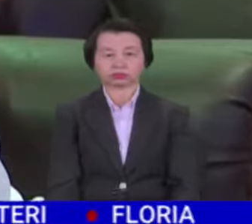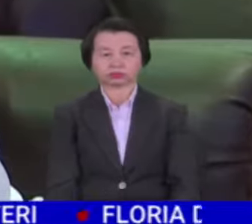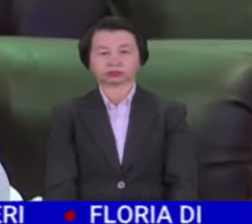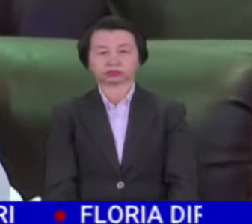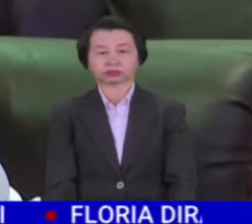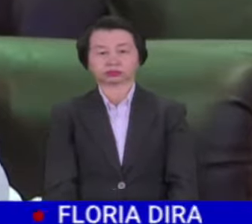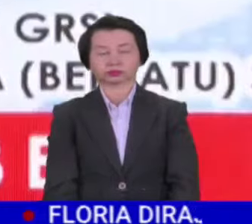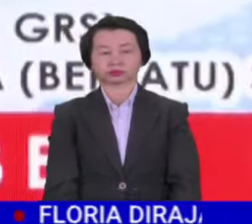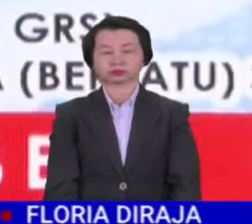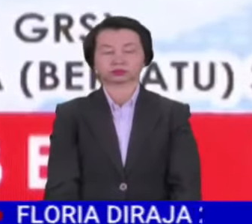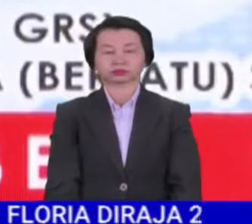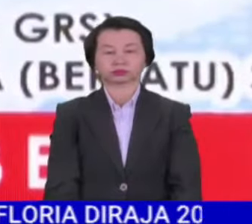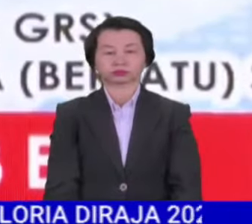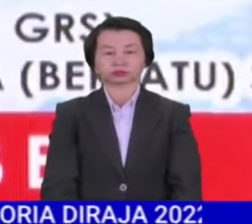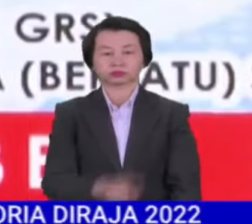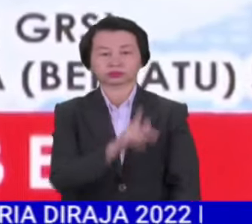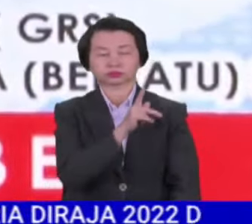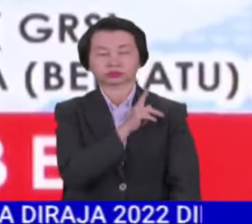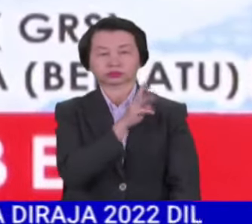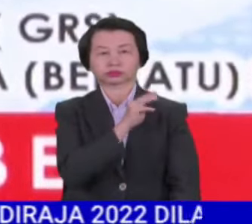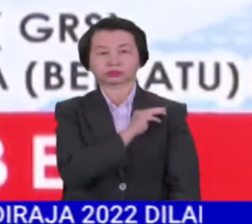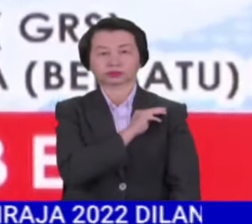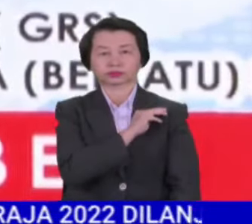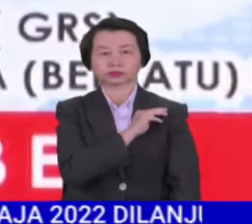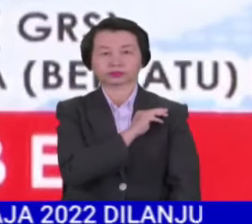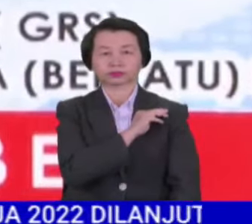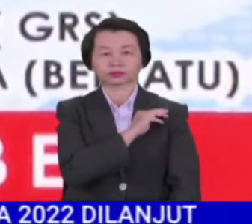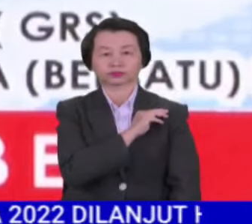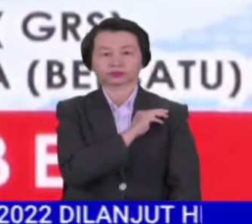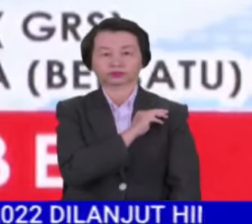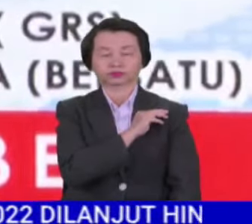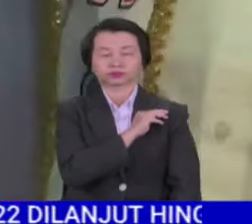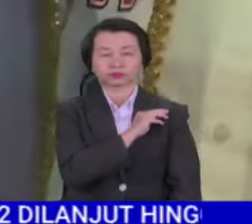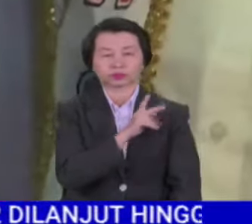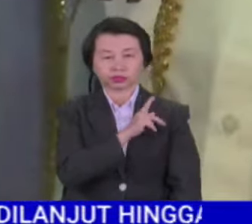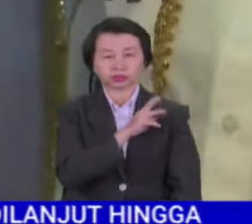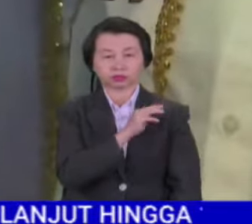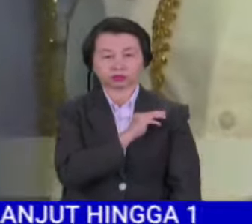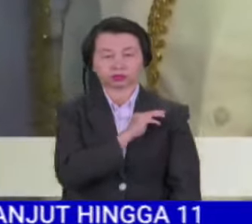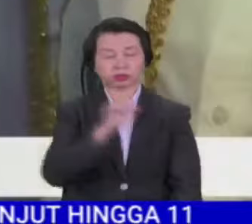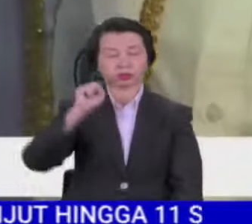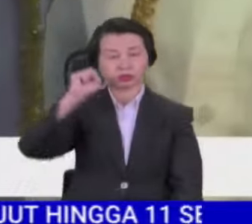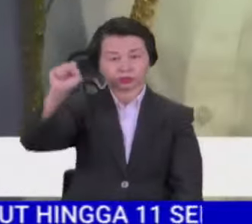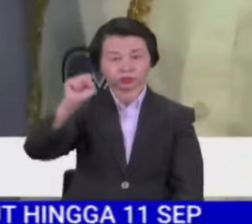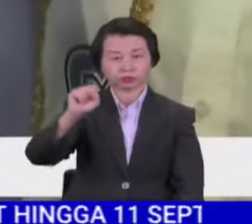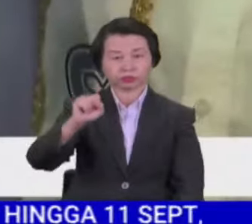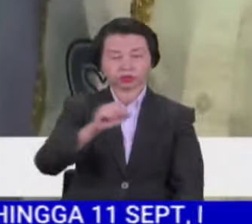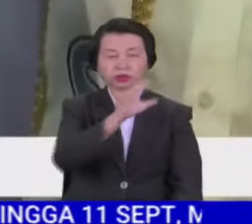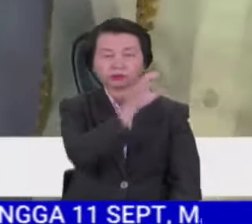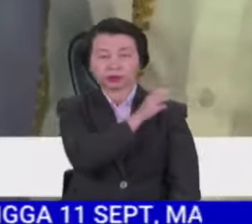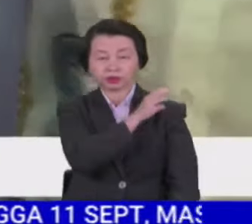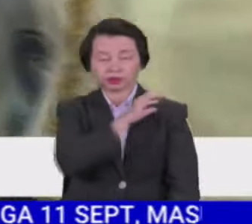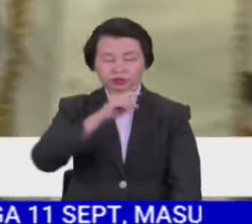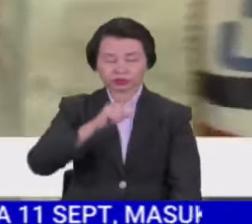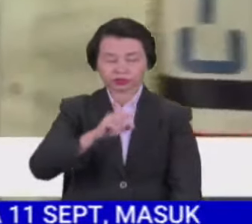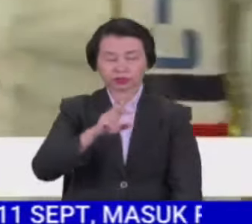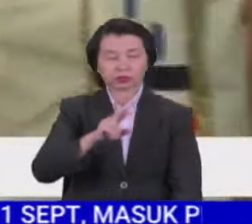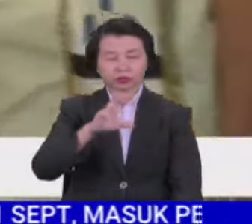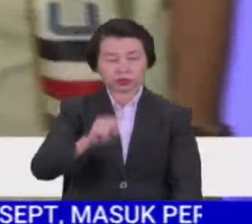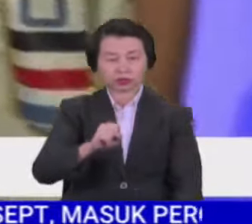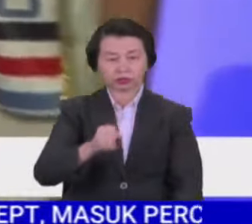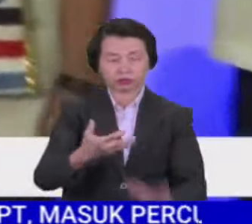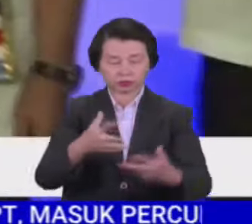Hai ketua menteri Datuk Seri Panglima Haji Noor yang juga pengungsi jrs berkata demikian ketika